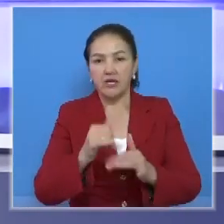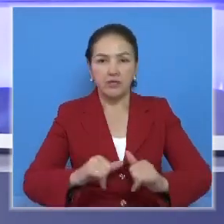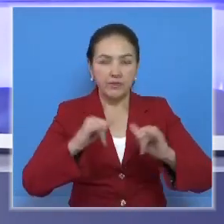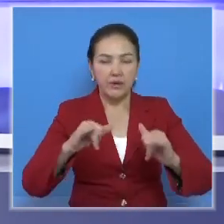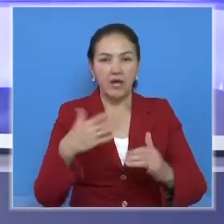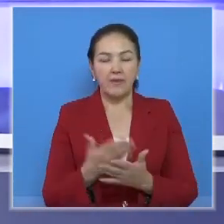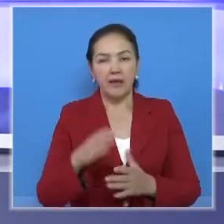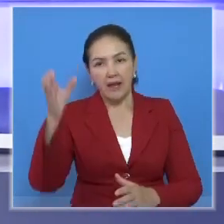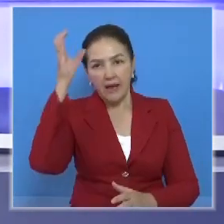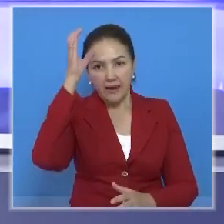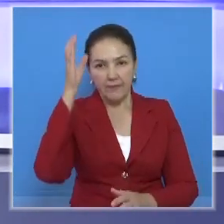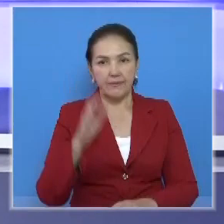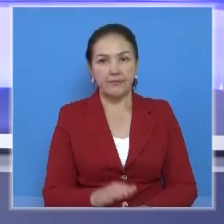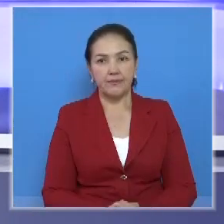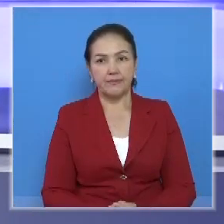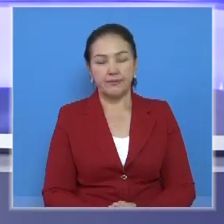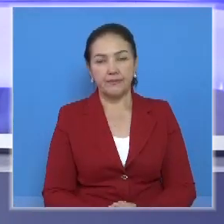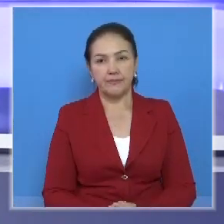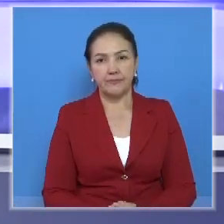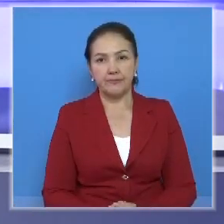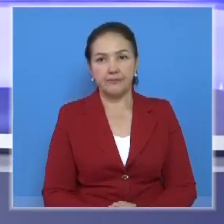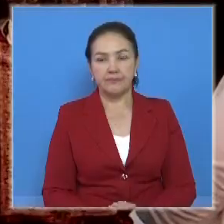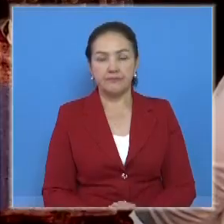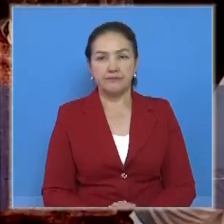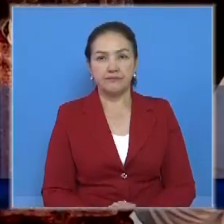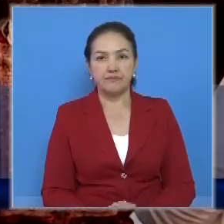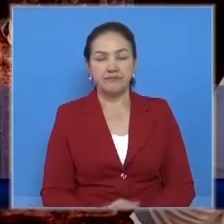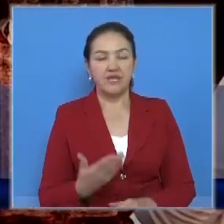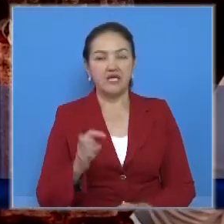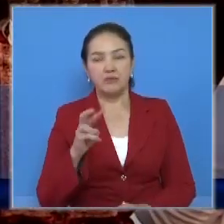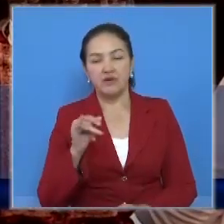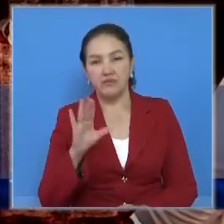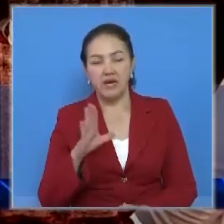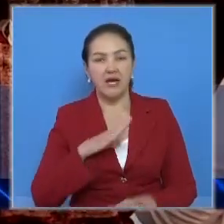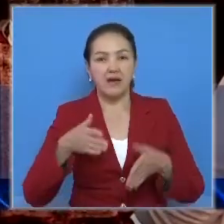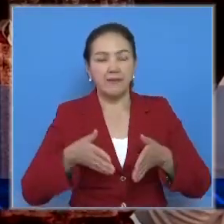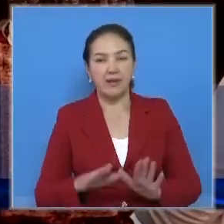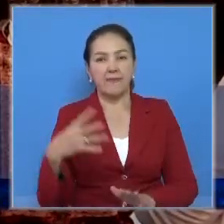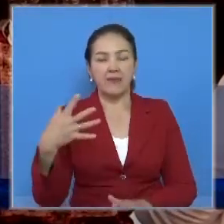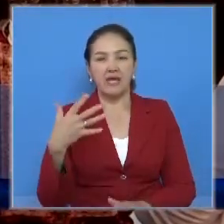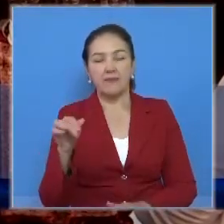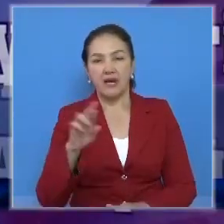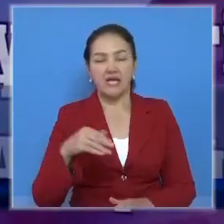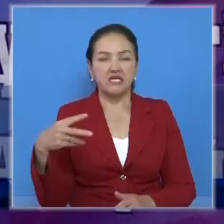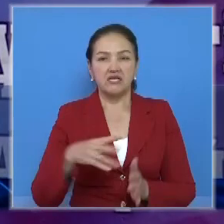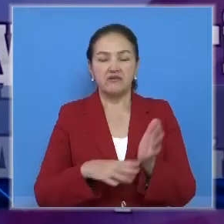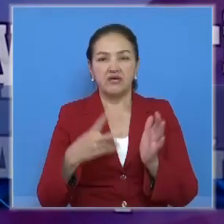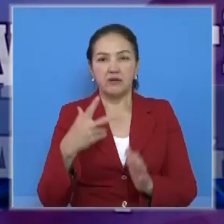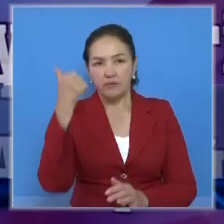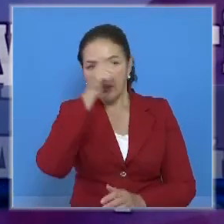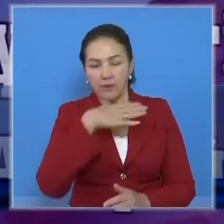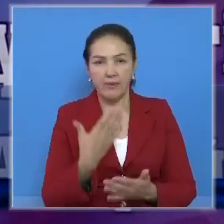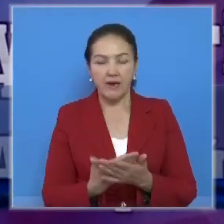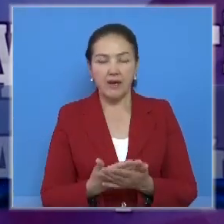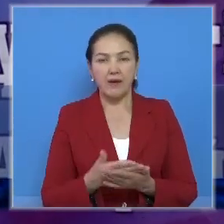развитие системы образования. Подробности далее. Нысаналы Жанбырбаев родился 5 мая 1923